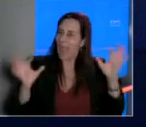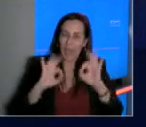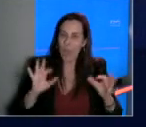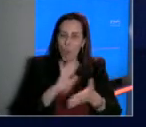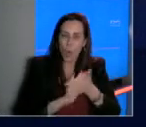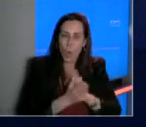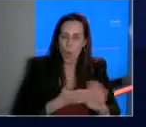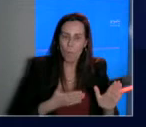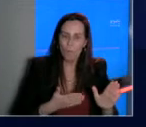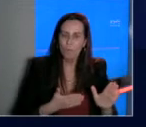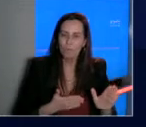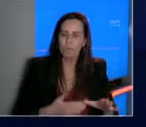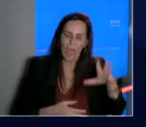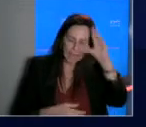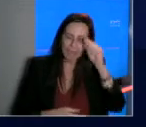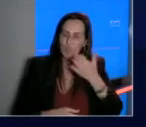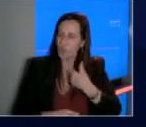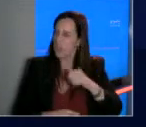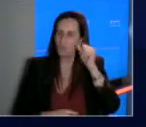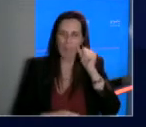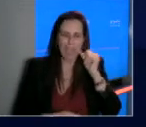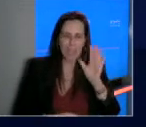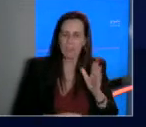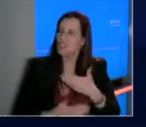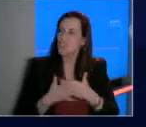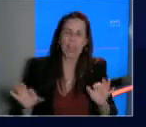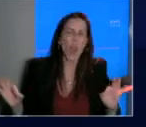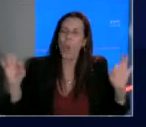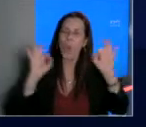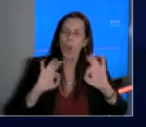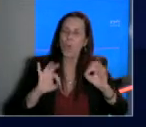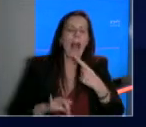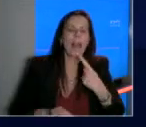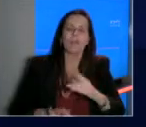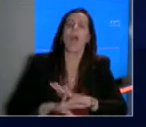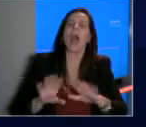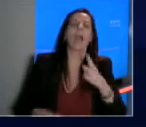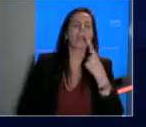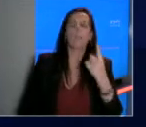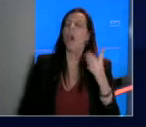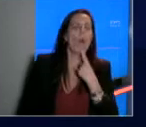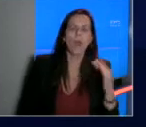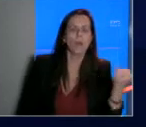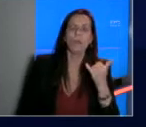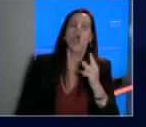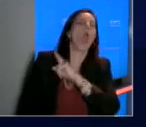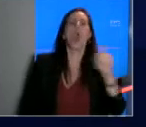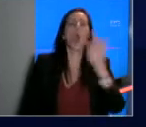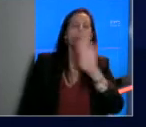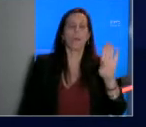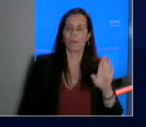חוץ מזה. גבר יהודי אשכנזי שאין לו כלום מה להגיד מלבד דבר אחד, רק לא